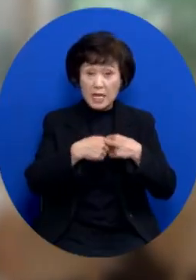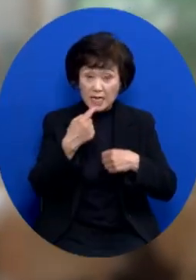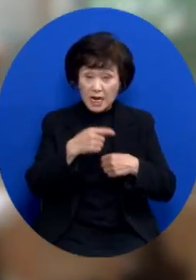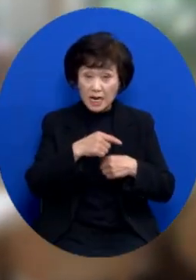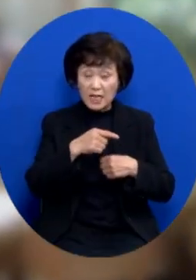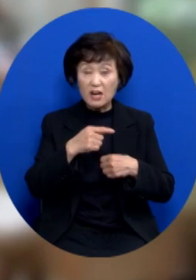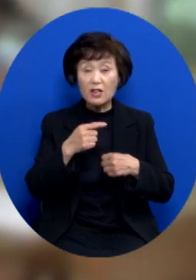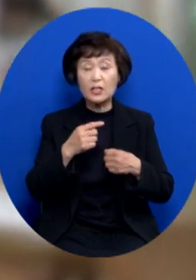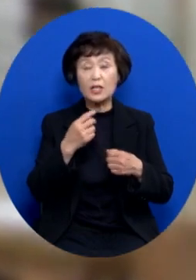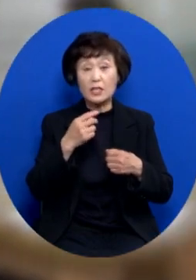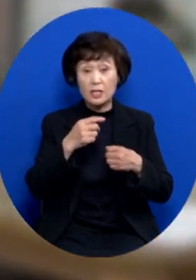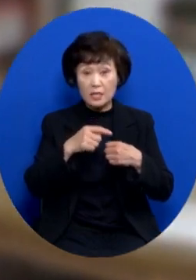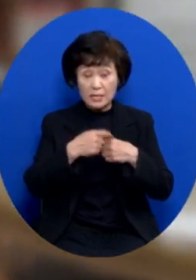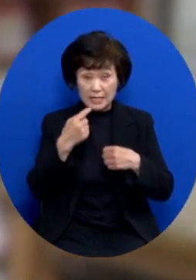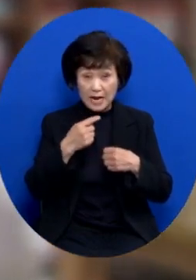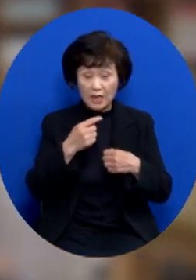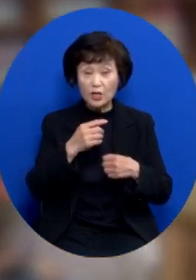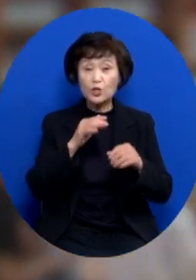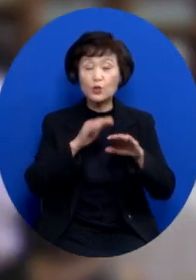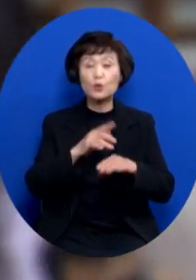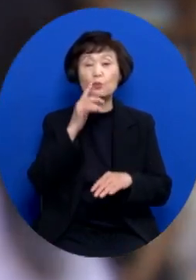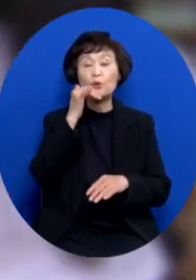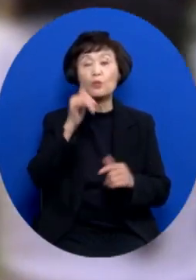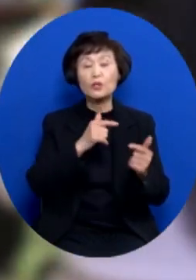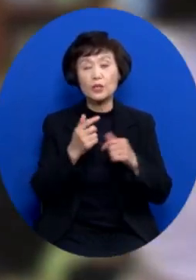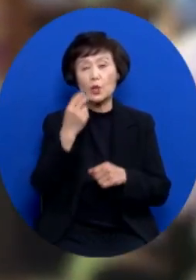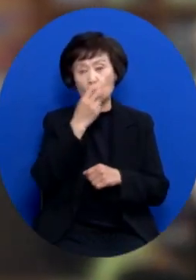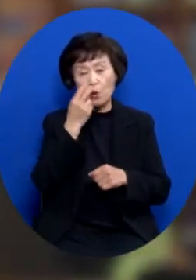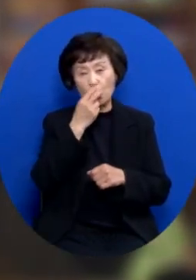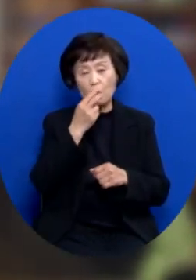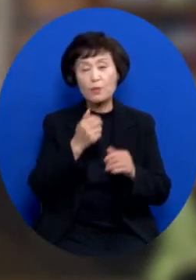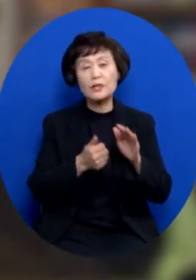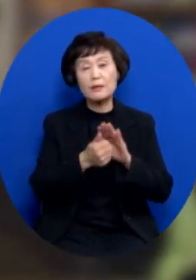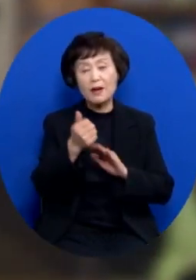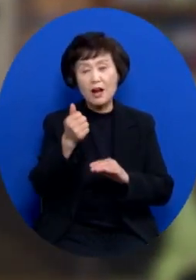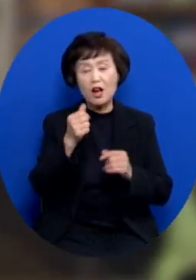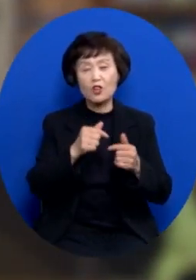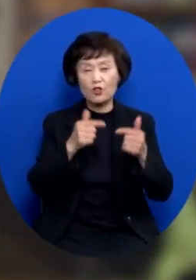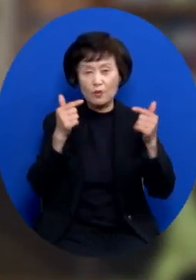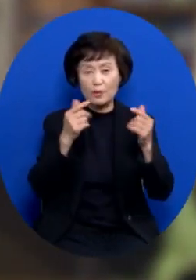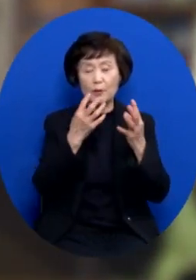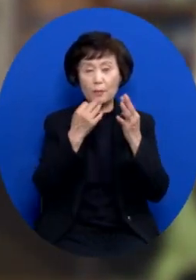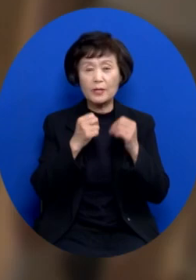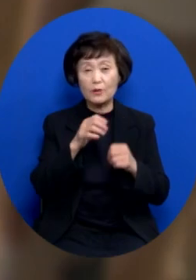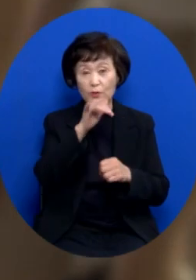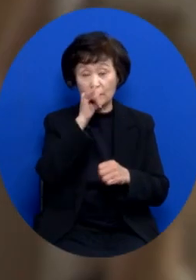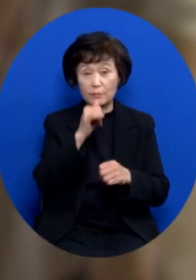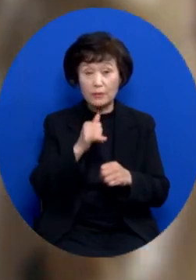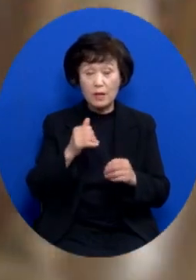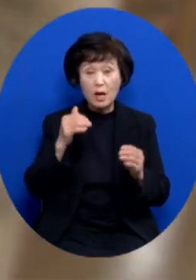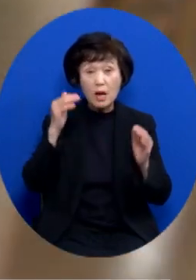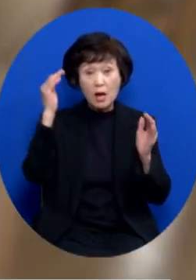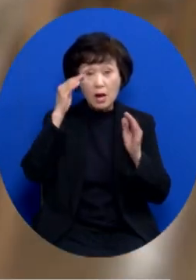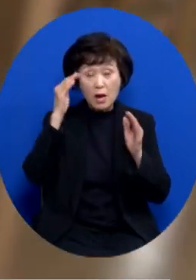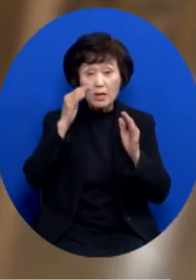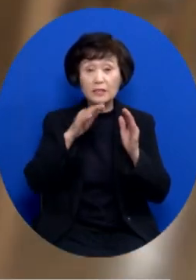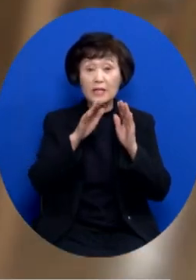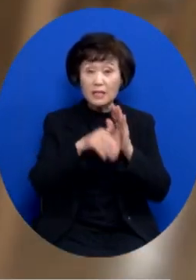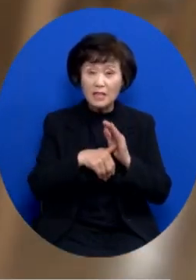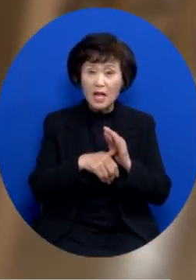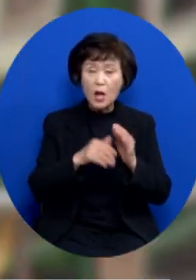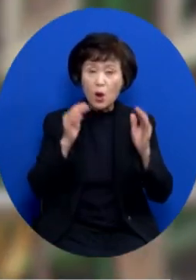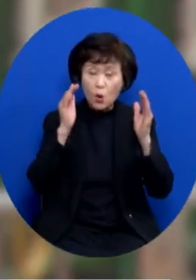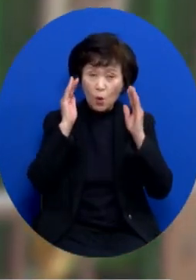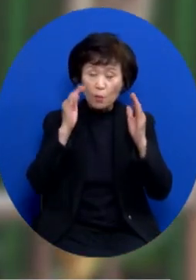돌봄 수요가 큰 것으로 나타났습니다. 돌봄 희망 시간에 대한 질문에는 학기 중의 경우 수업 종료